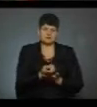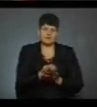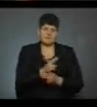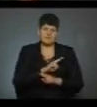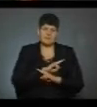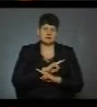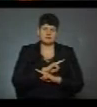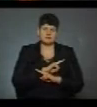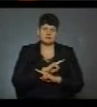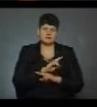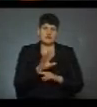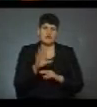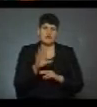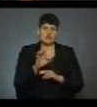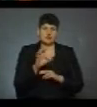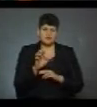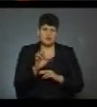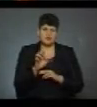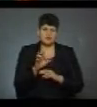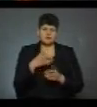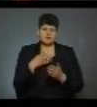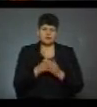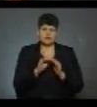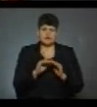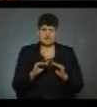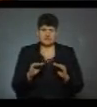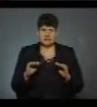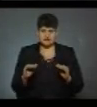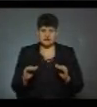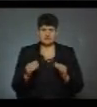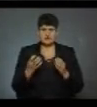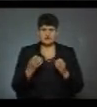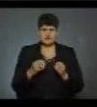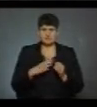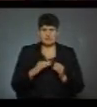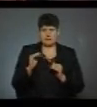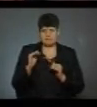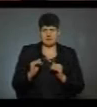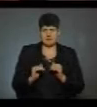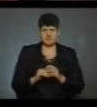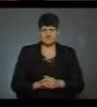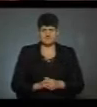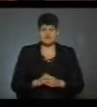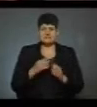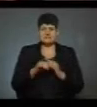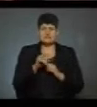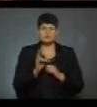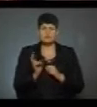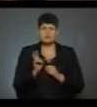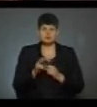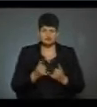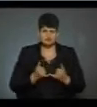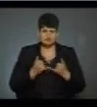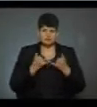мертвий, з фотографією своїх дітей, які вони ще маленькі. Серед тих, хто прийшов пом'янути